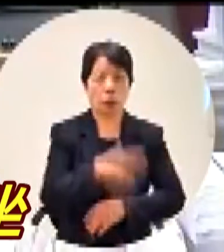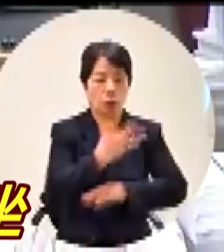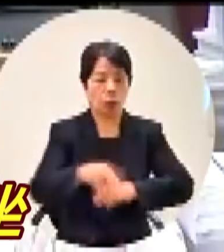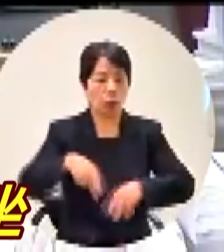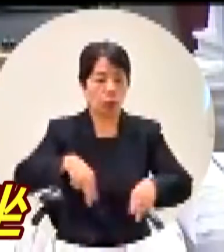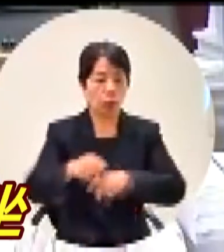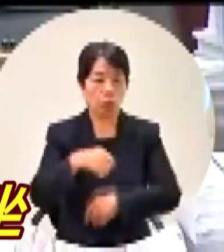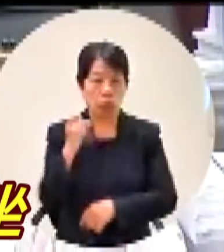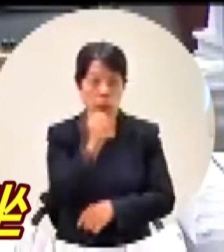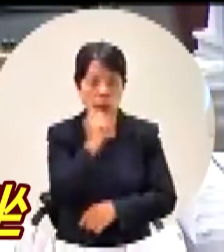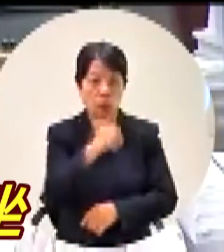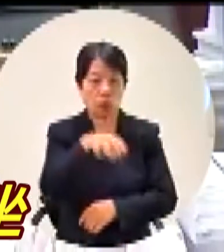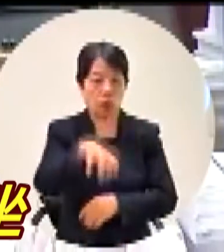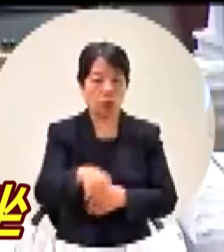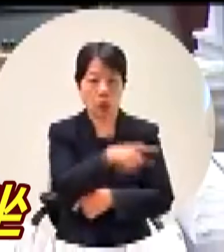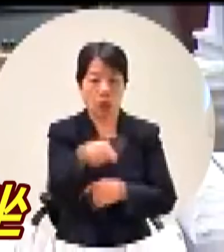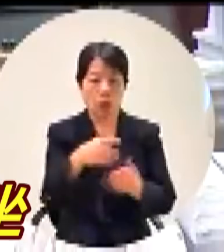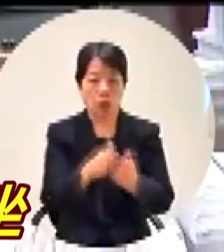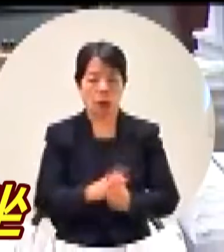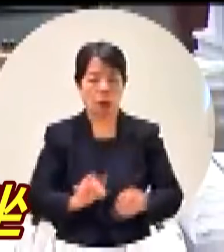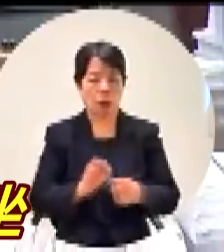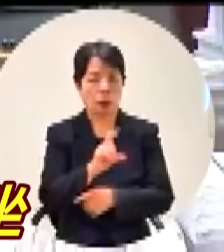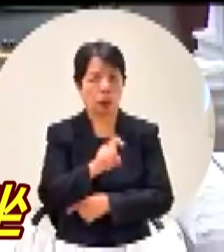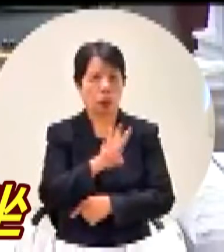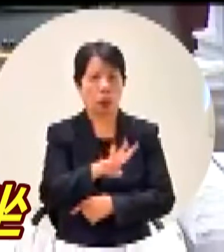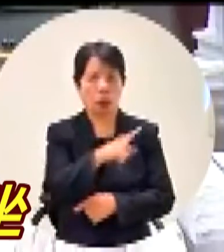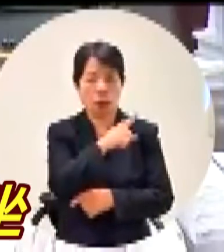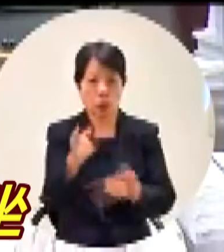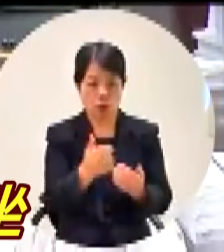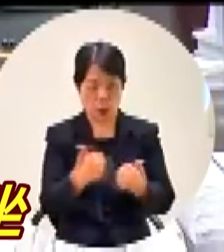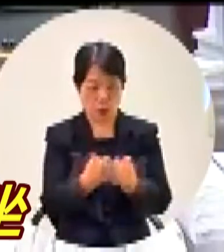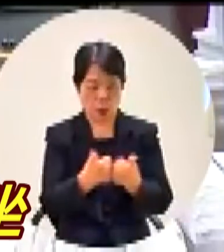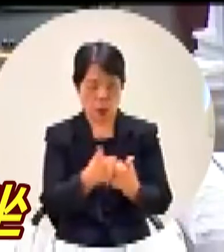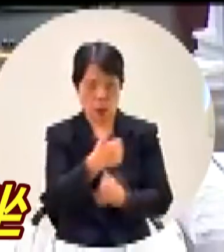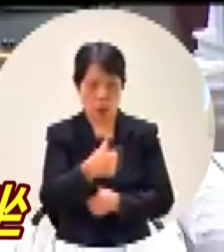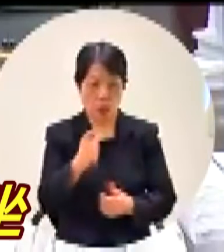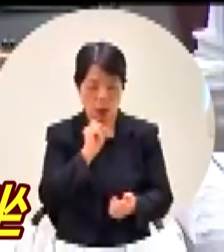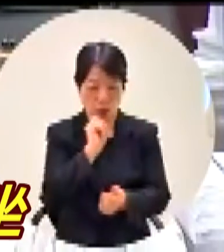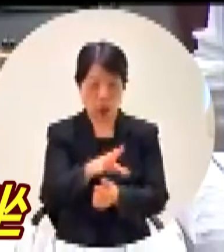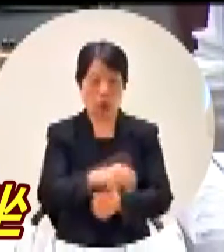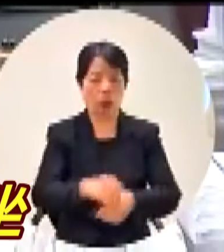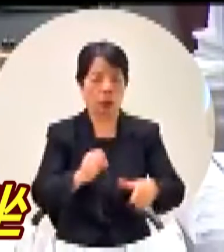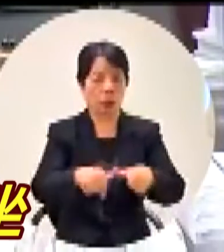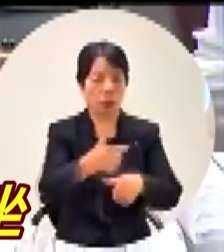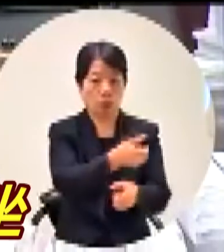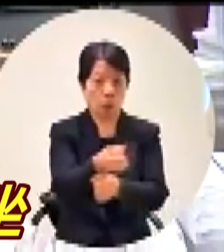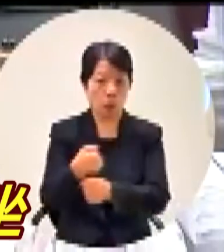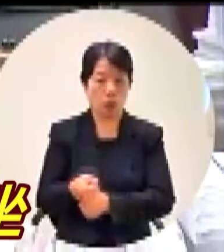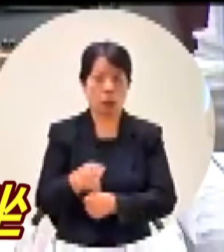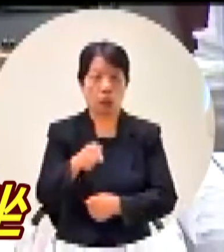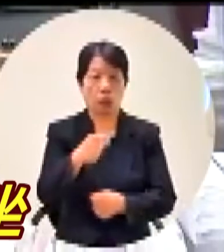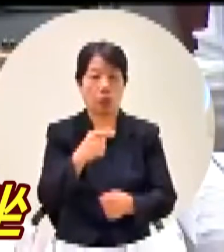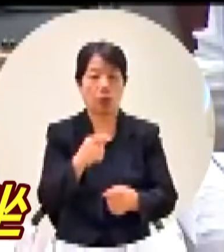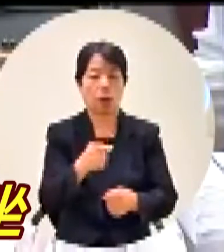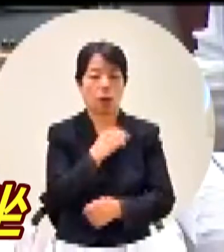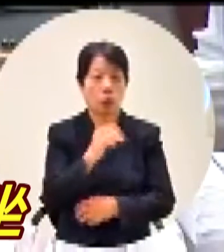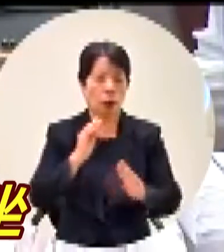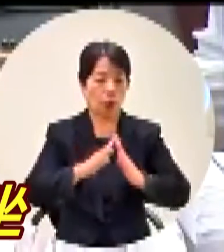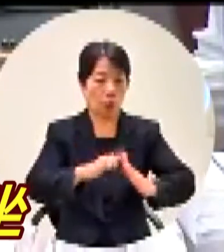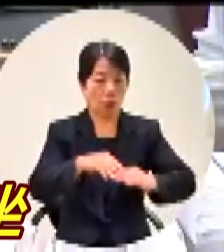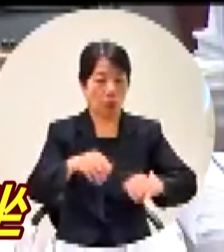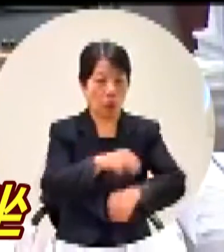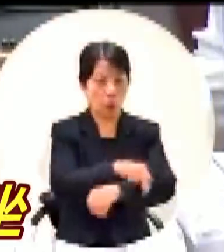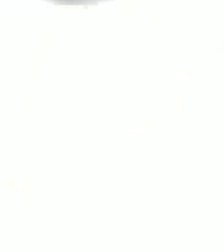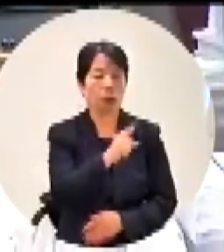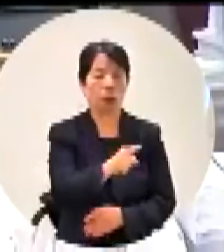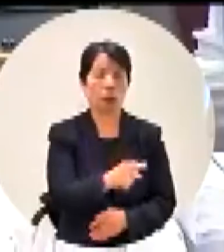啊。你的光辉岁月跟我们议员想要提醒你招商，跟你的城市规划其实出了很大